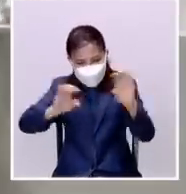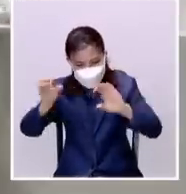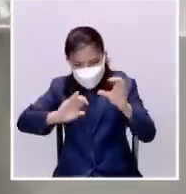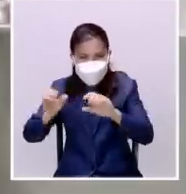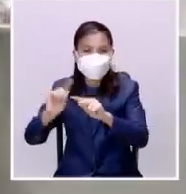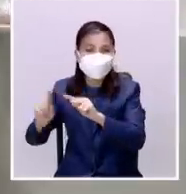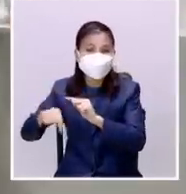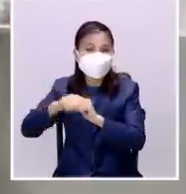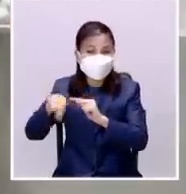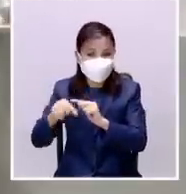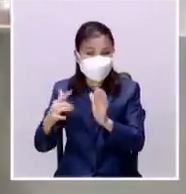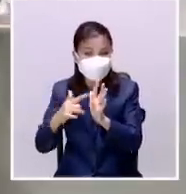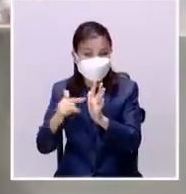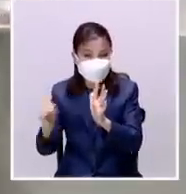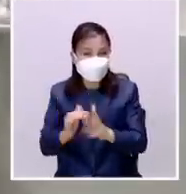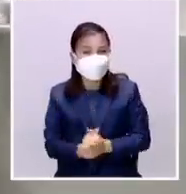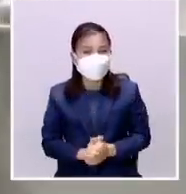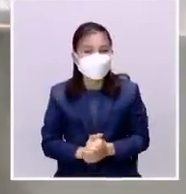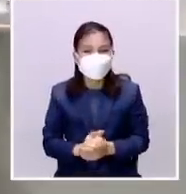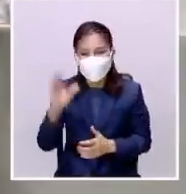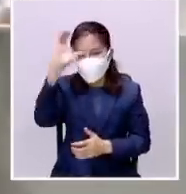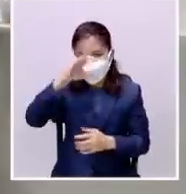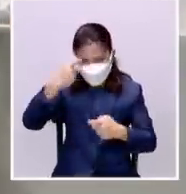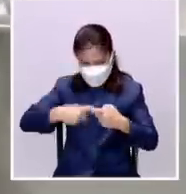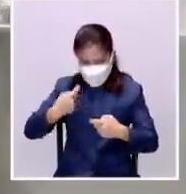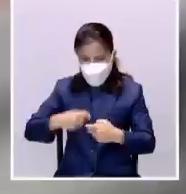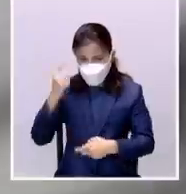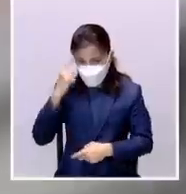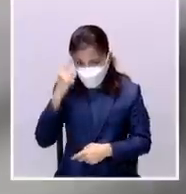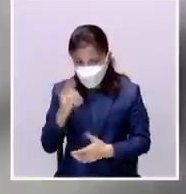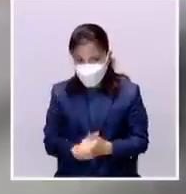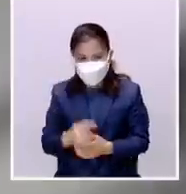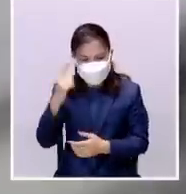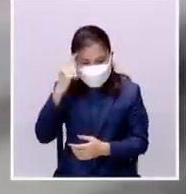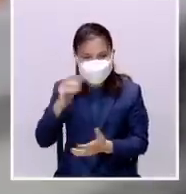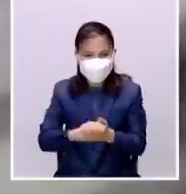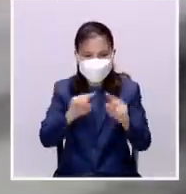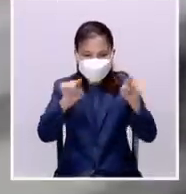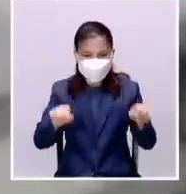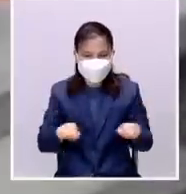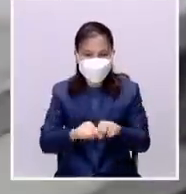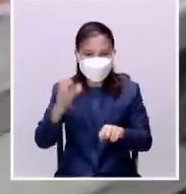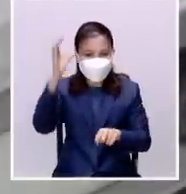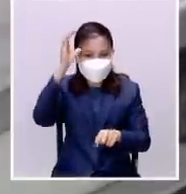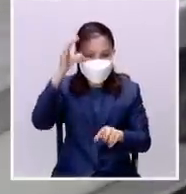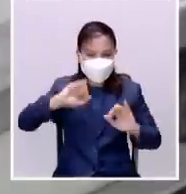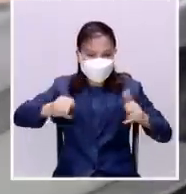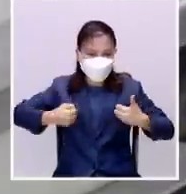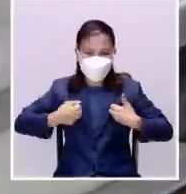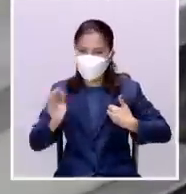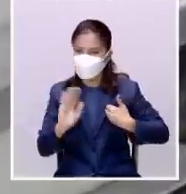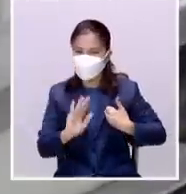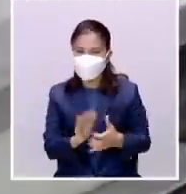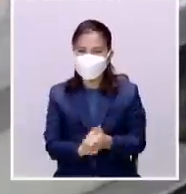ส่วนประกอบของวัคซีนเนี่ยนะคะซัพพลายมันหาไม่ได้ง่ายนะคะมันไม่ใช่อยู่ที่เรื่องของสิทธิบัตรค่ะไม่ใช่เรื่องของทรัพย์สินทางปัญญาขณะ